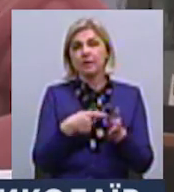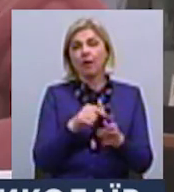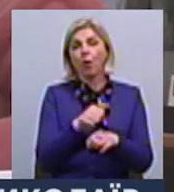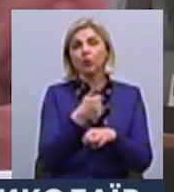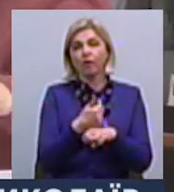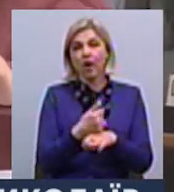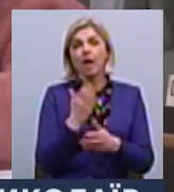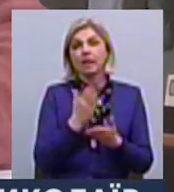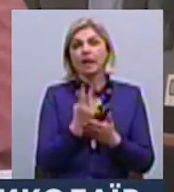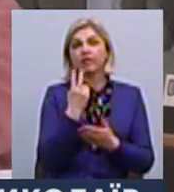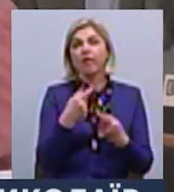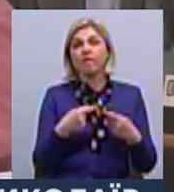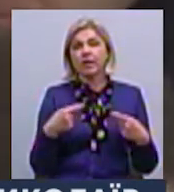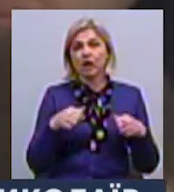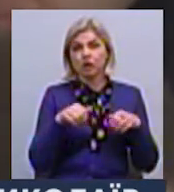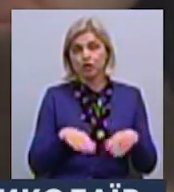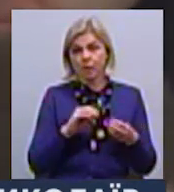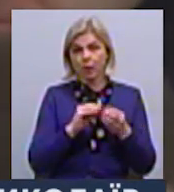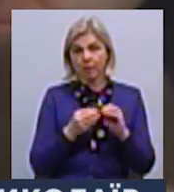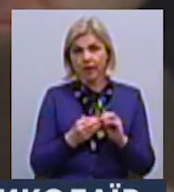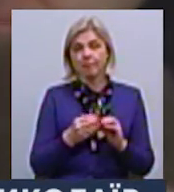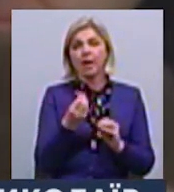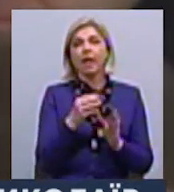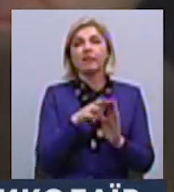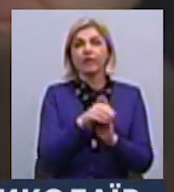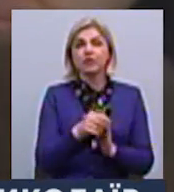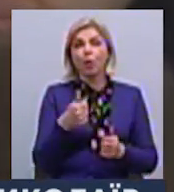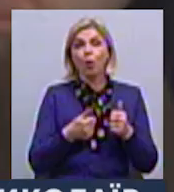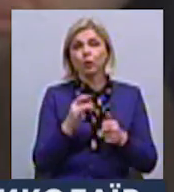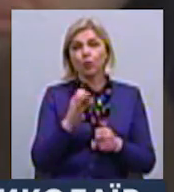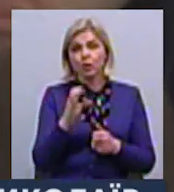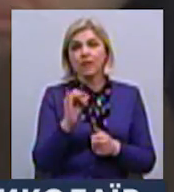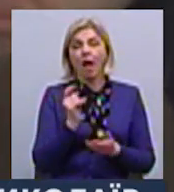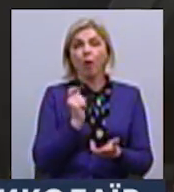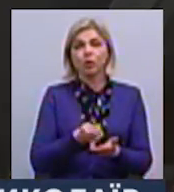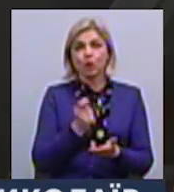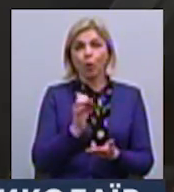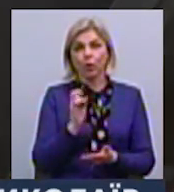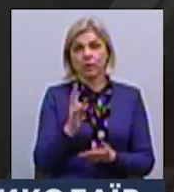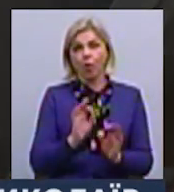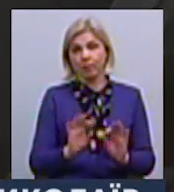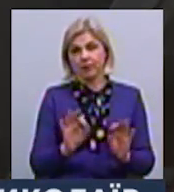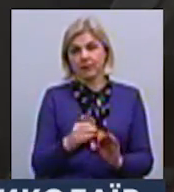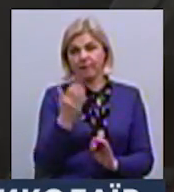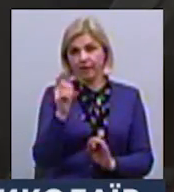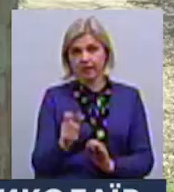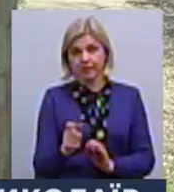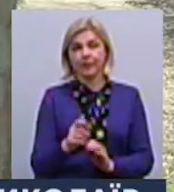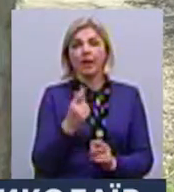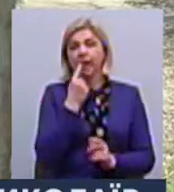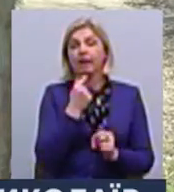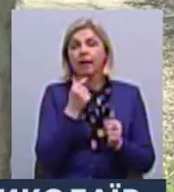Сянкевич. Існує 2 варіанти вирішення проблеми – інвестиційний конкурс та аукціон, пояснив він. Неподалік